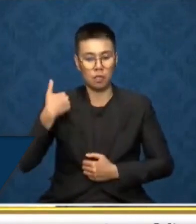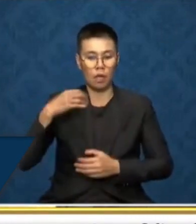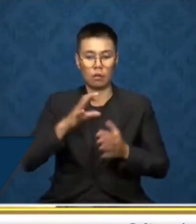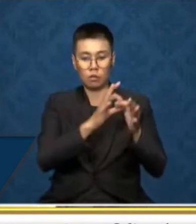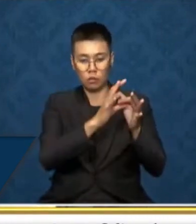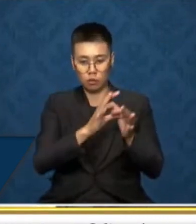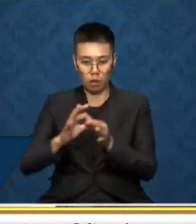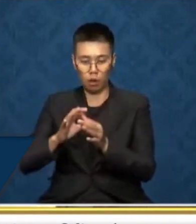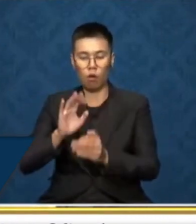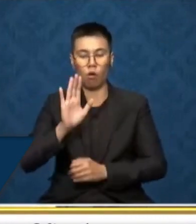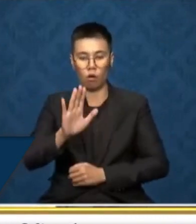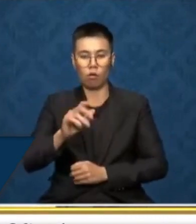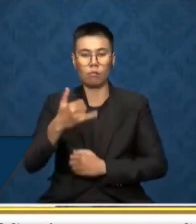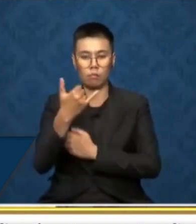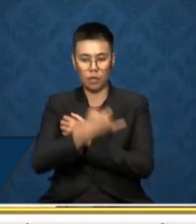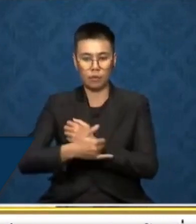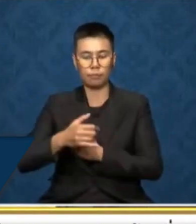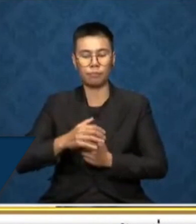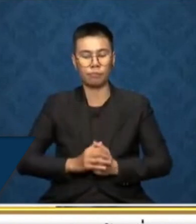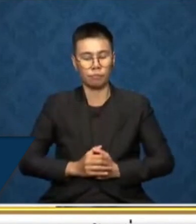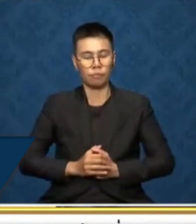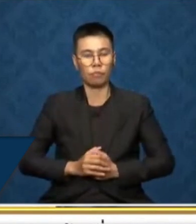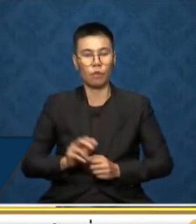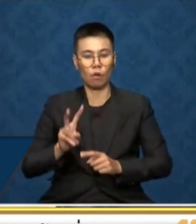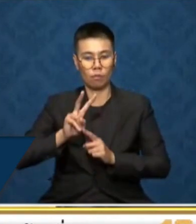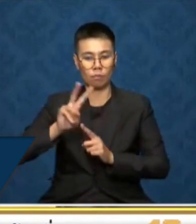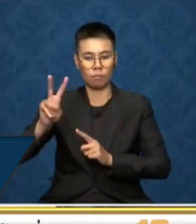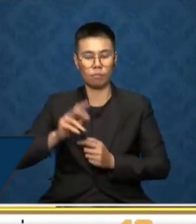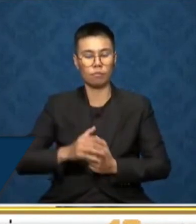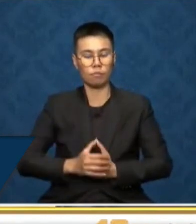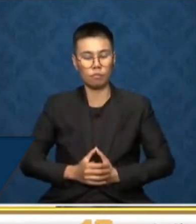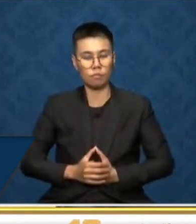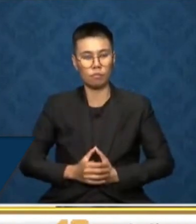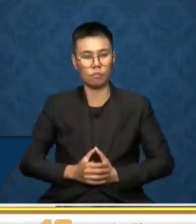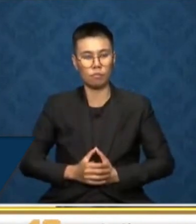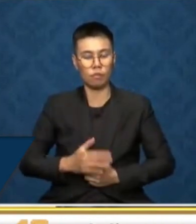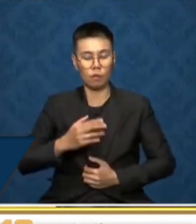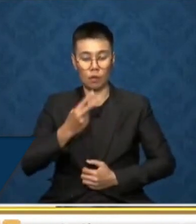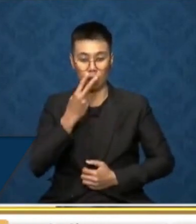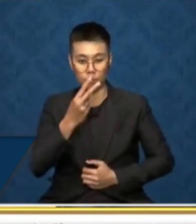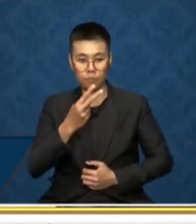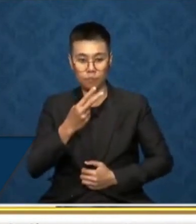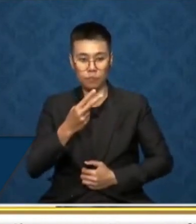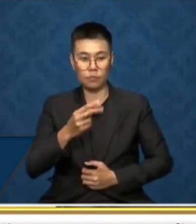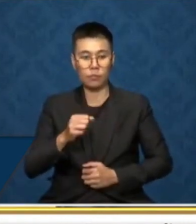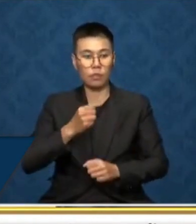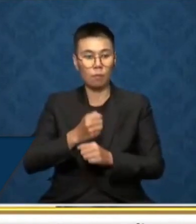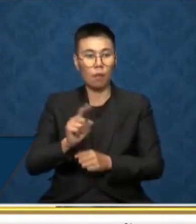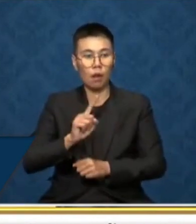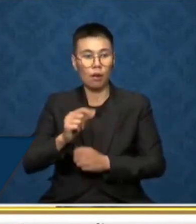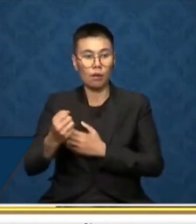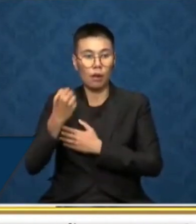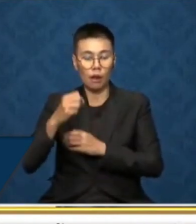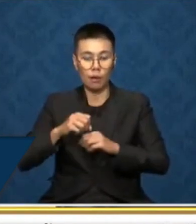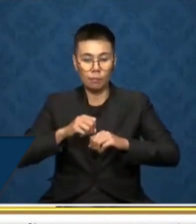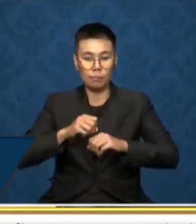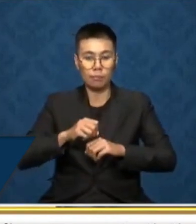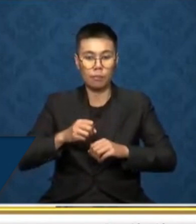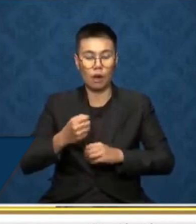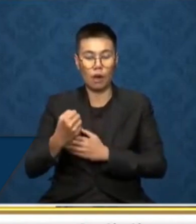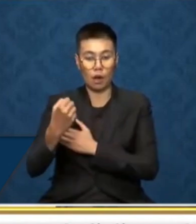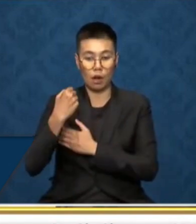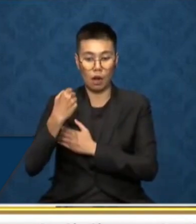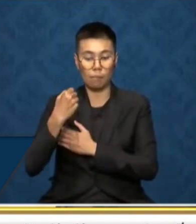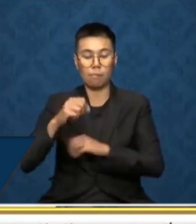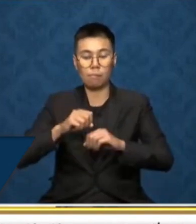ดคล้องกับหลักการทางสากล นะครับอันที่สองครับท่านประธานครับเราต้องการเห็นการกระจายอำนาจและสร้างการมีส่วนร่วมของพี่น้องชาวประ